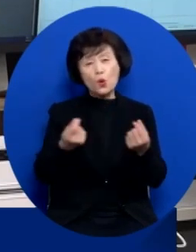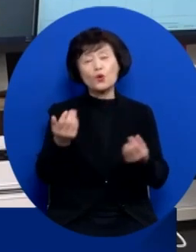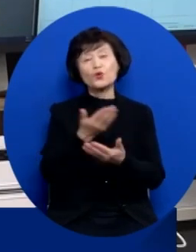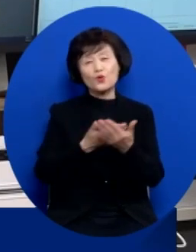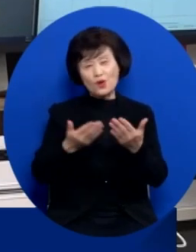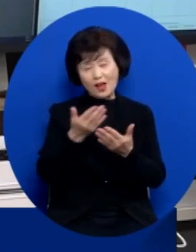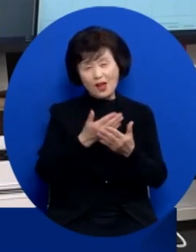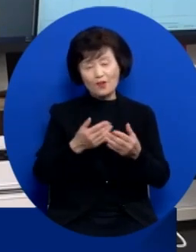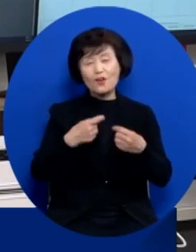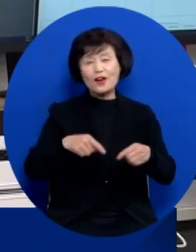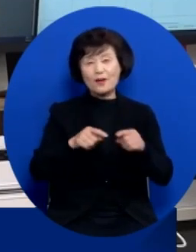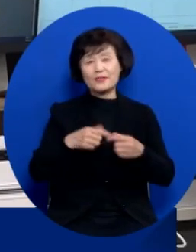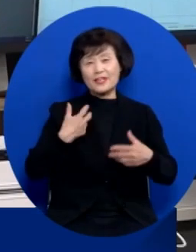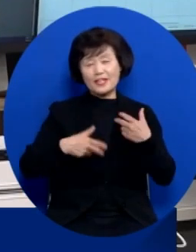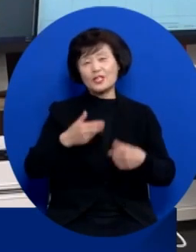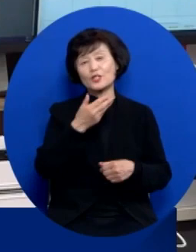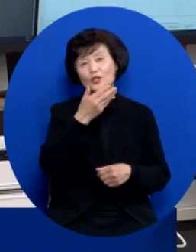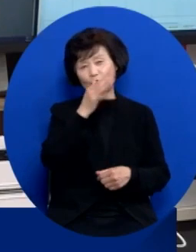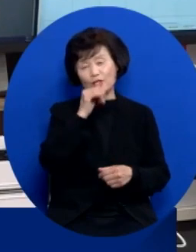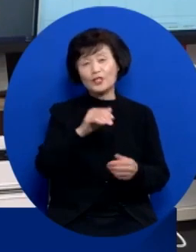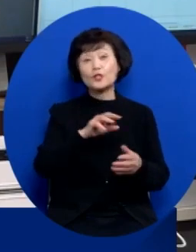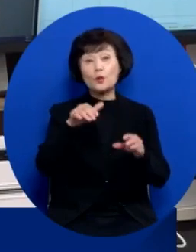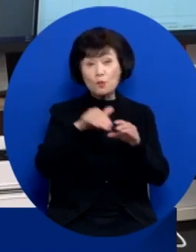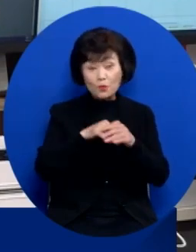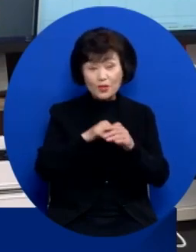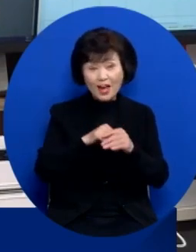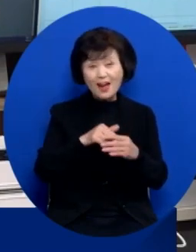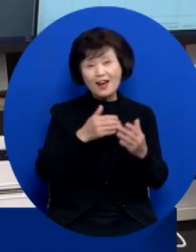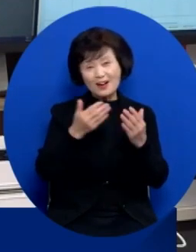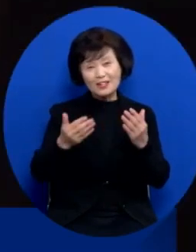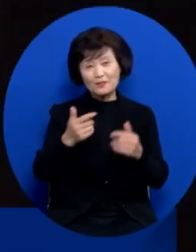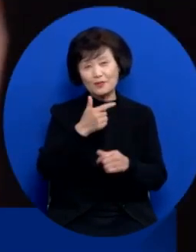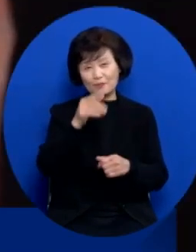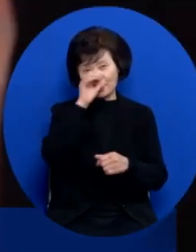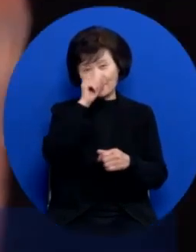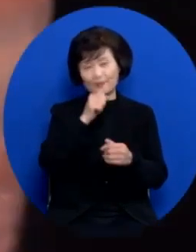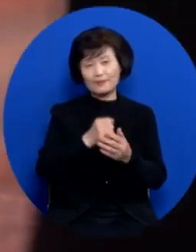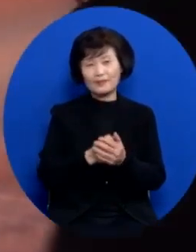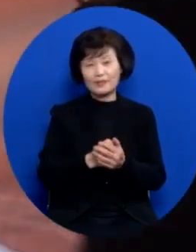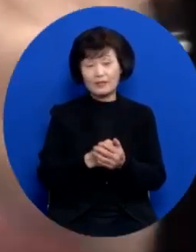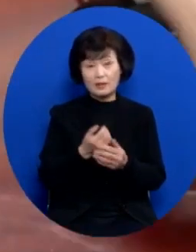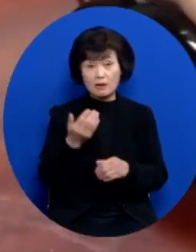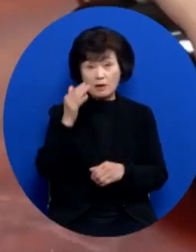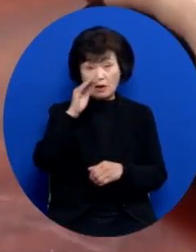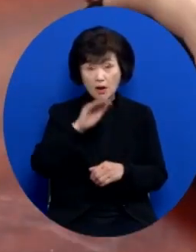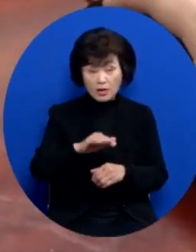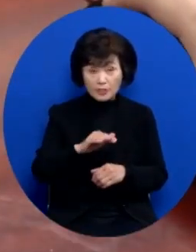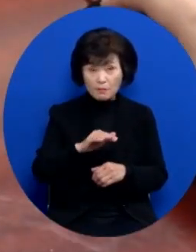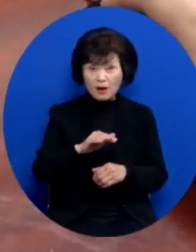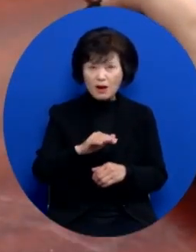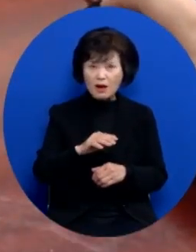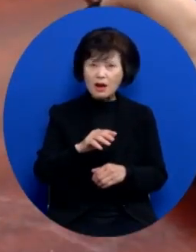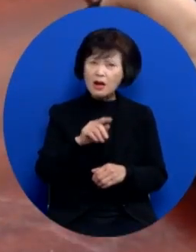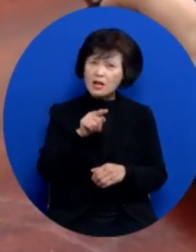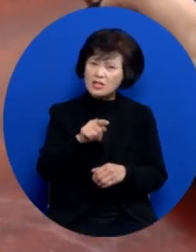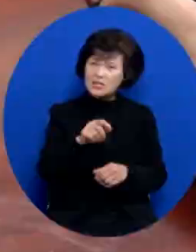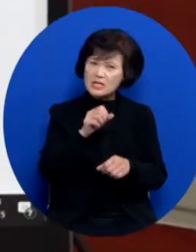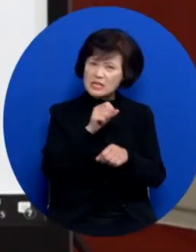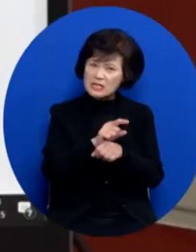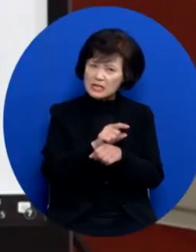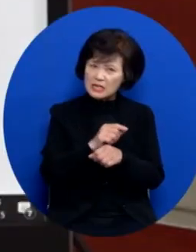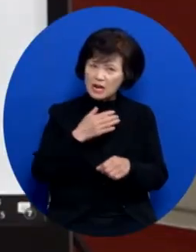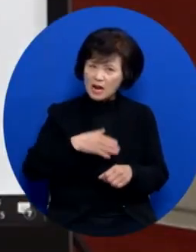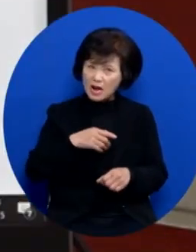즐길 수 있는 그런 문화가 되어가고 있다는 게 괜찮았던 것 같아요. 하지만 기독교 내에는 MBTI 활용에